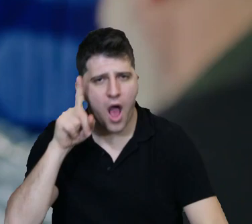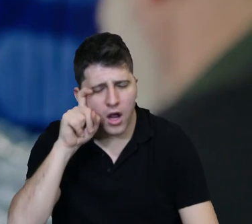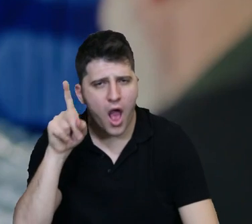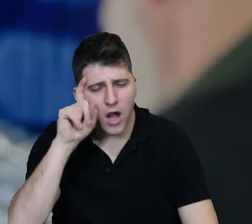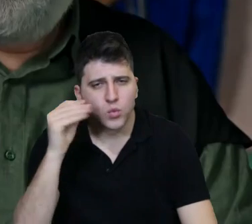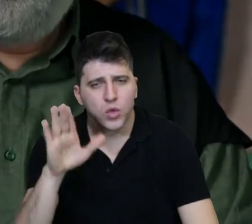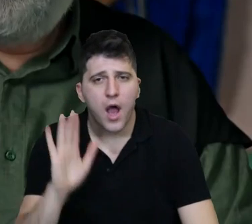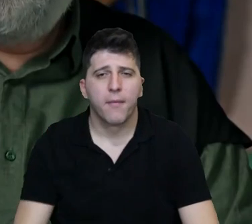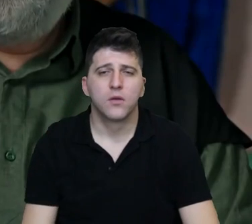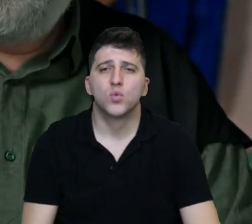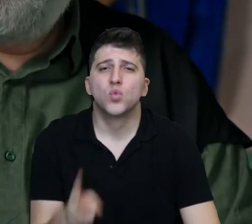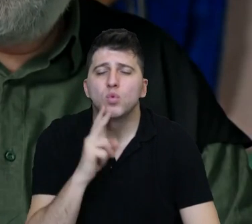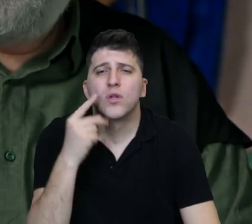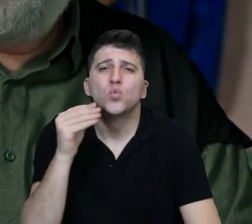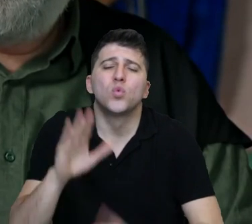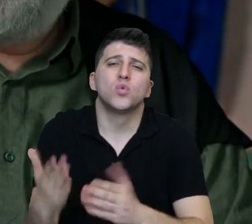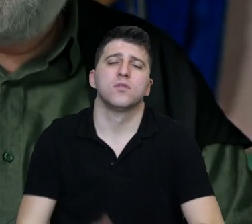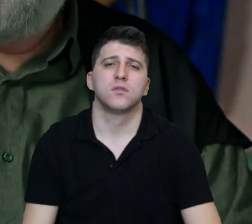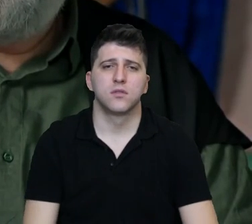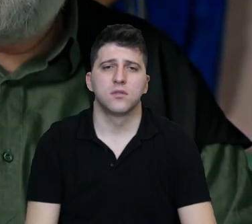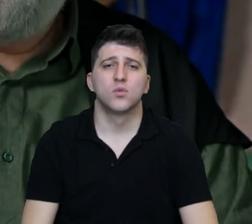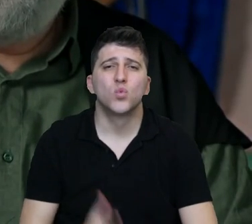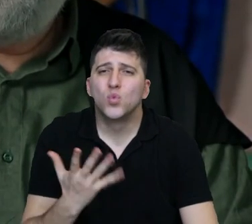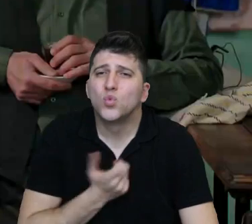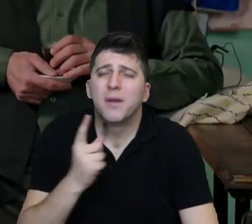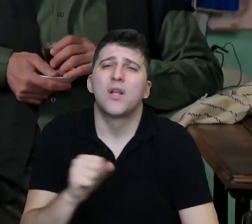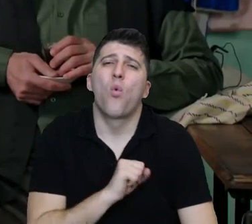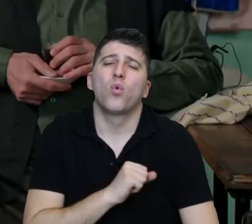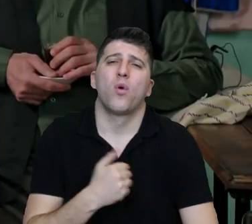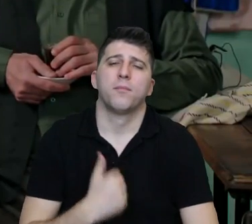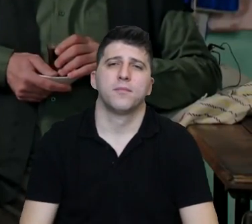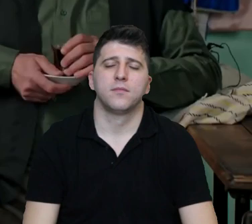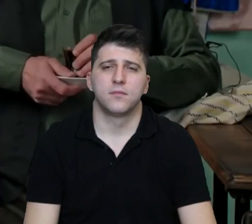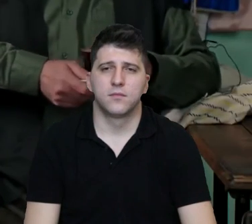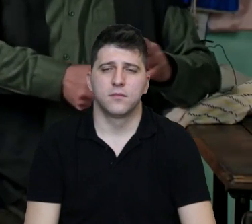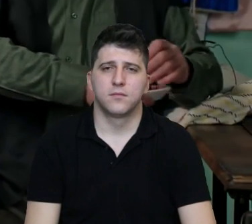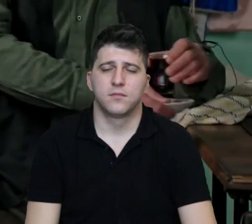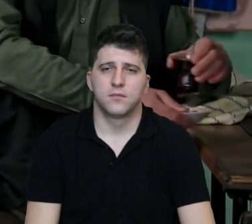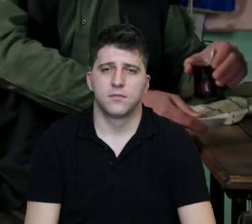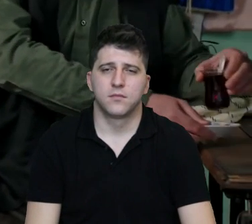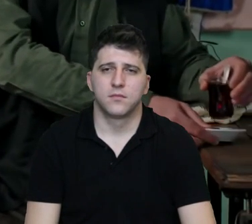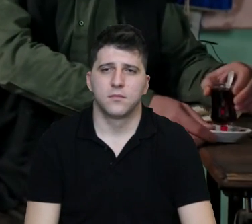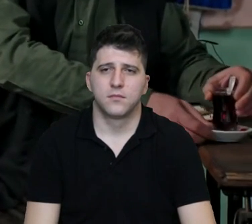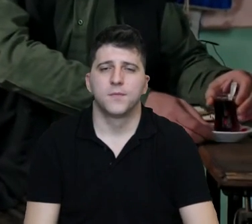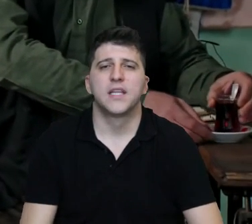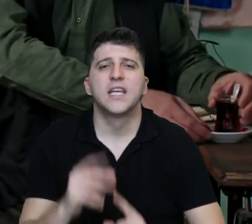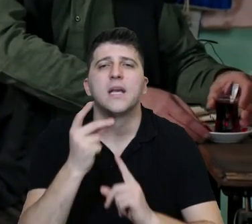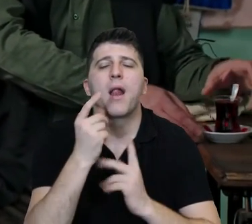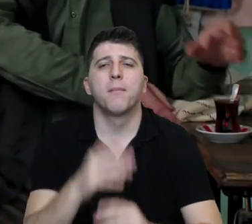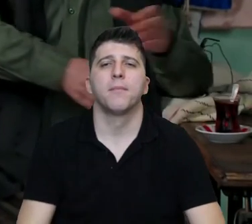akıllı çocuktur ama sonuçta çocuk işte. Üzülmesinden korkuyorum. Settar çayını makinenin kenarına koydu. İbrahim,